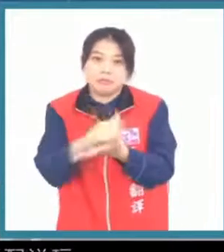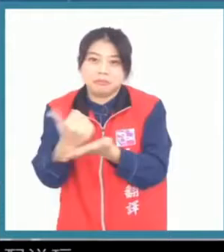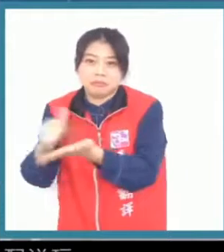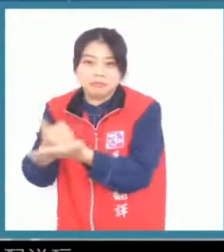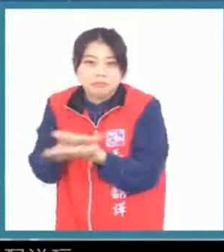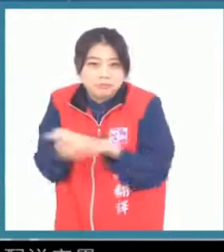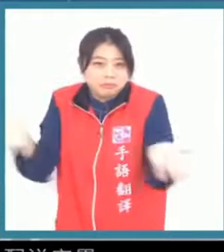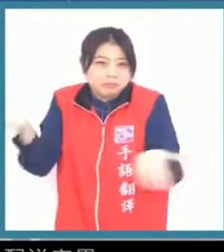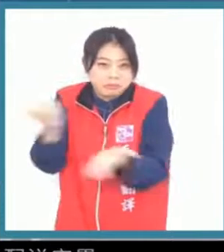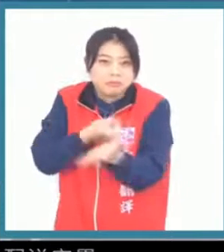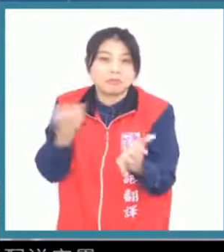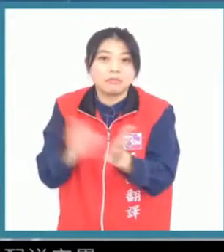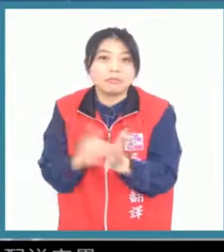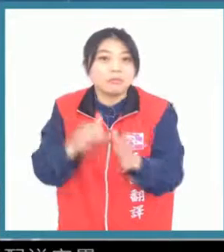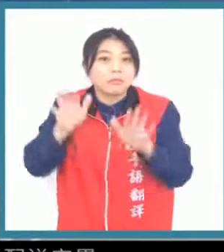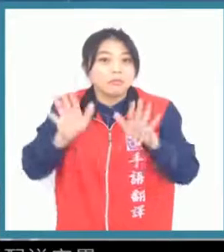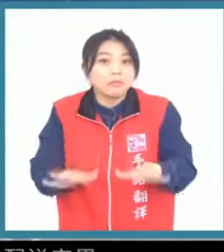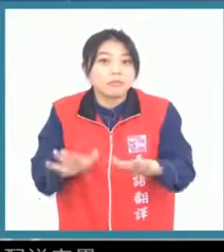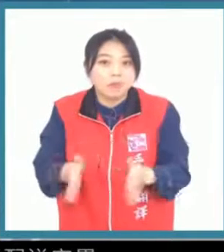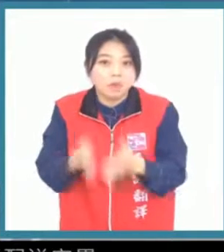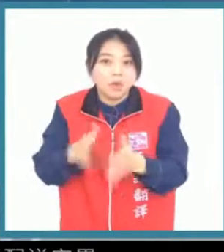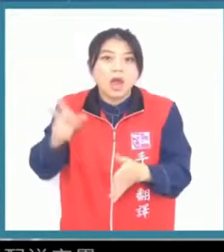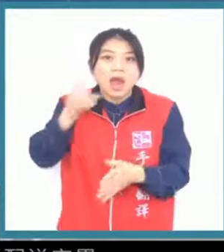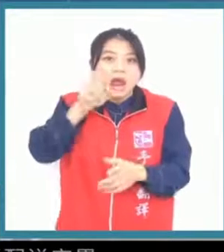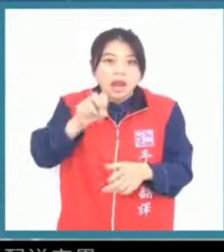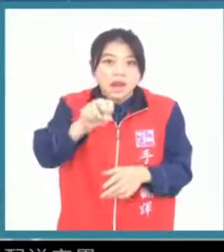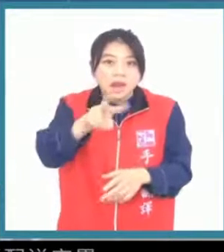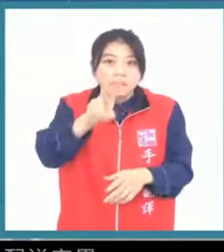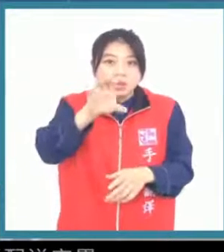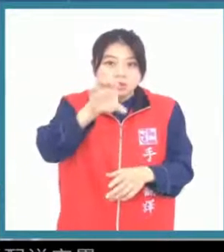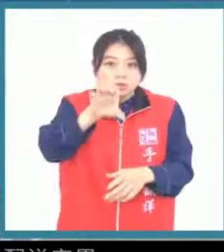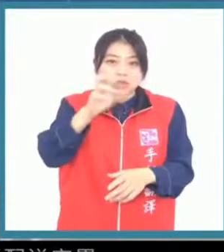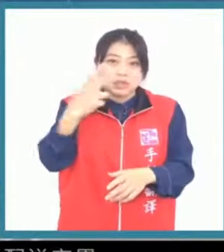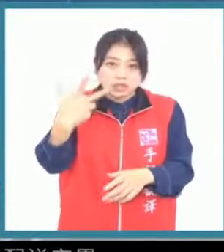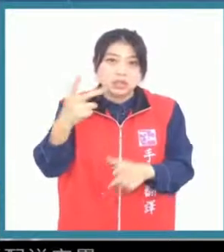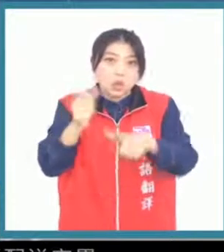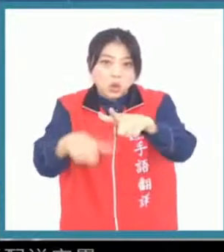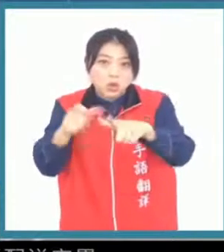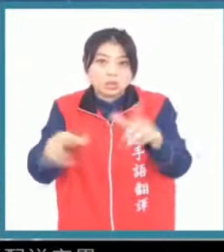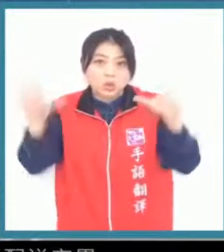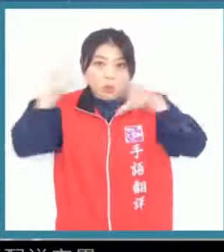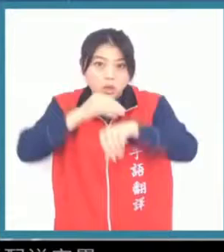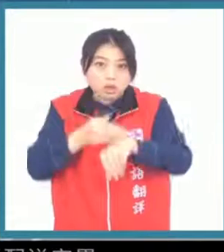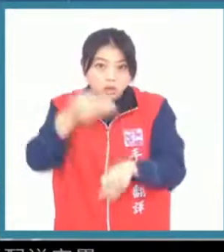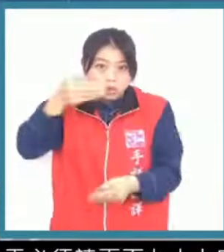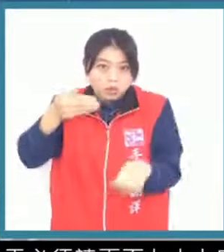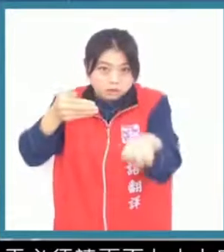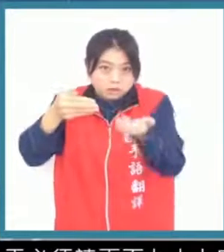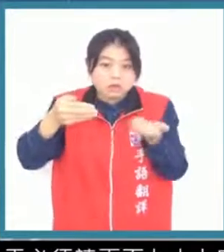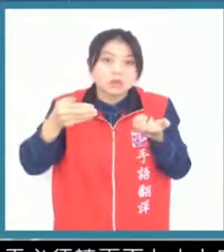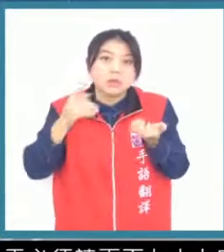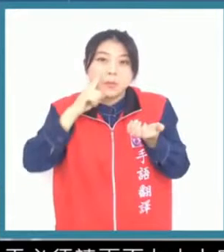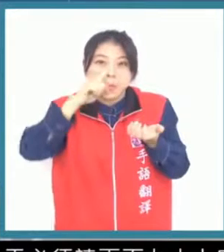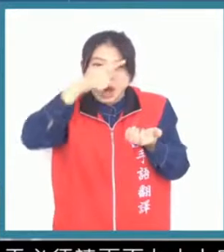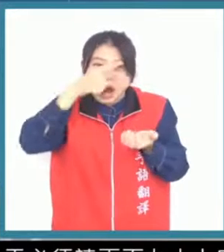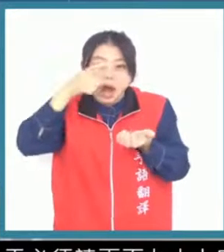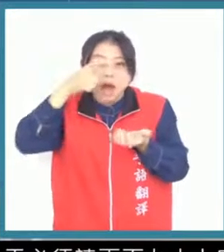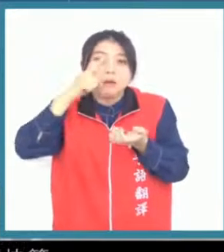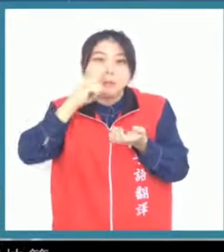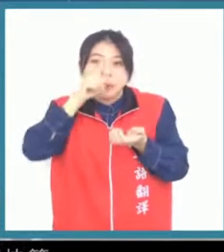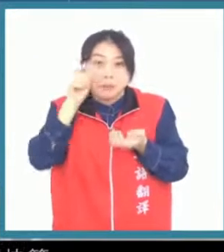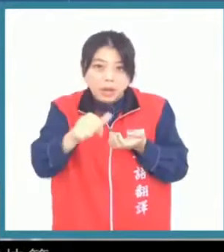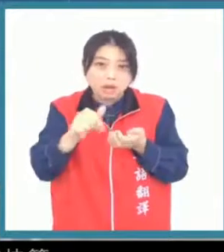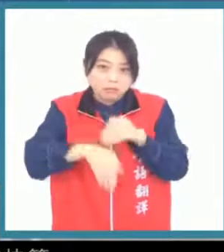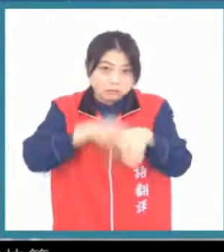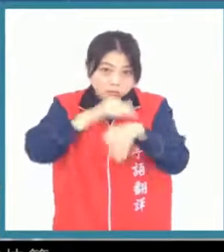那今天必须请297家企业在晚间9点以前完成快筛，明天中午以